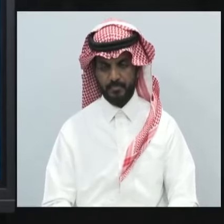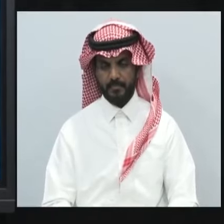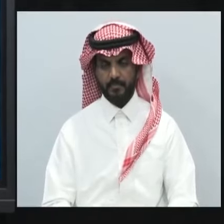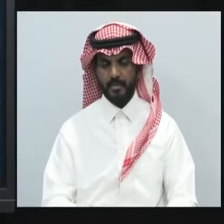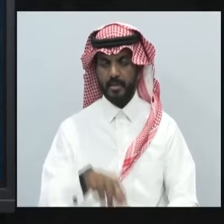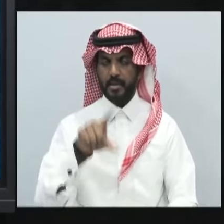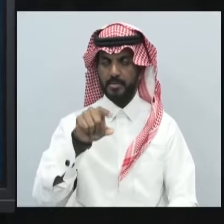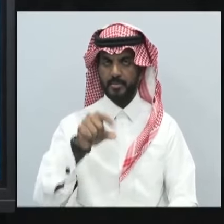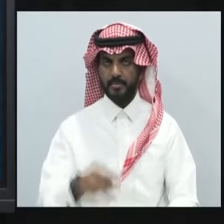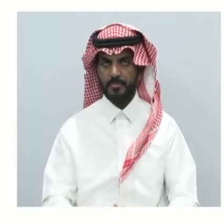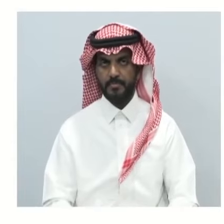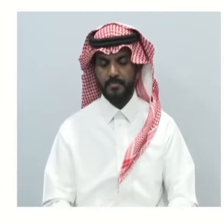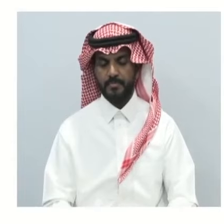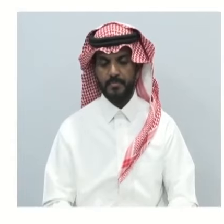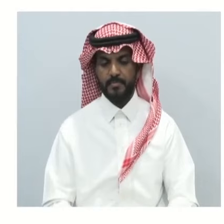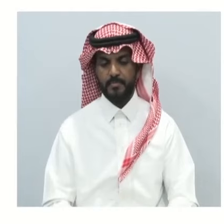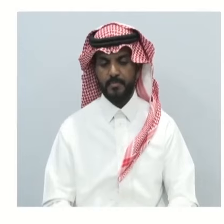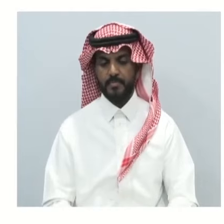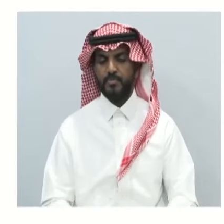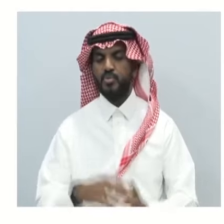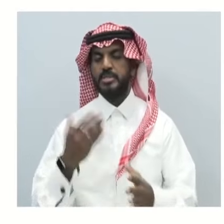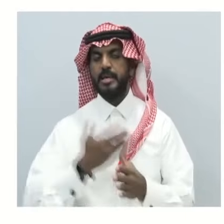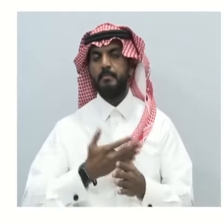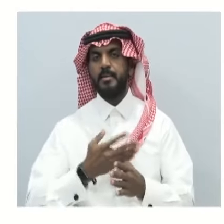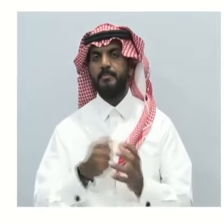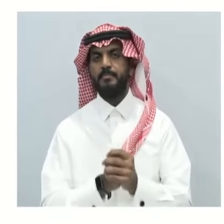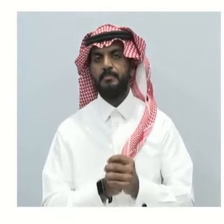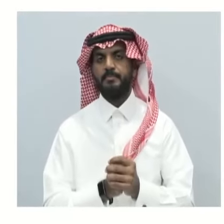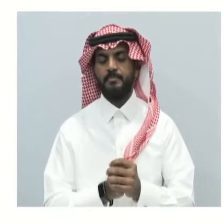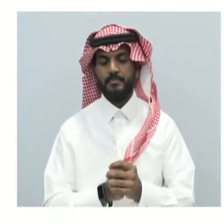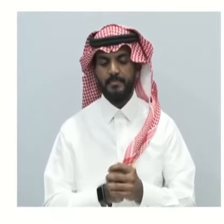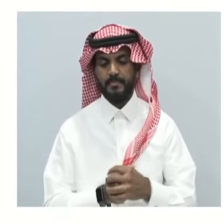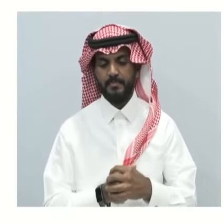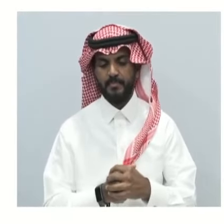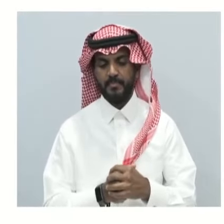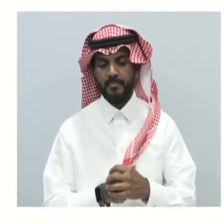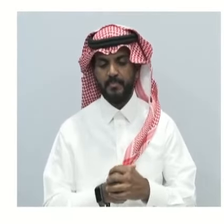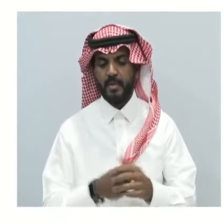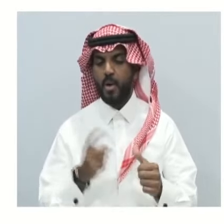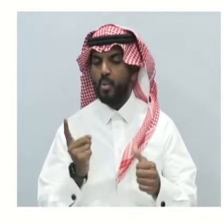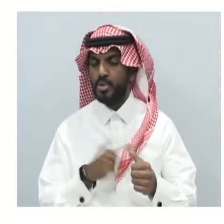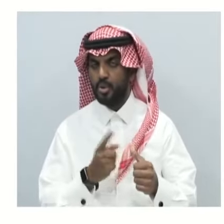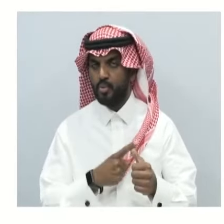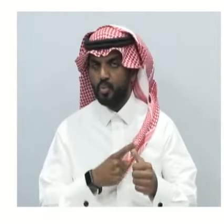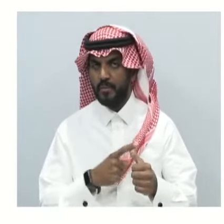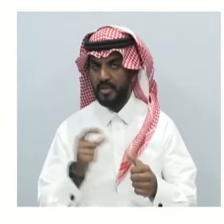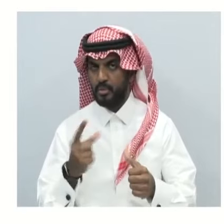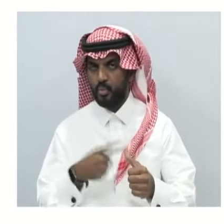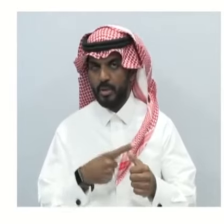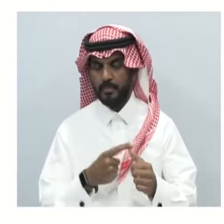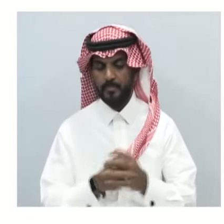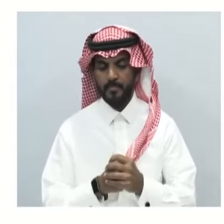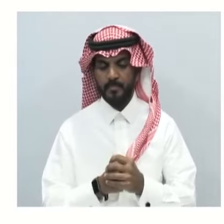احسنتم رائعون اذا الذي يسبب هذه الظاهره كما تشاهدون هو في الدرجه الاولى